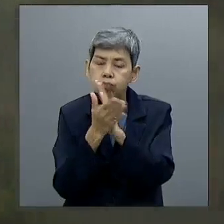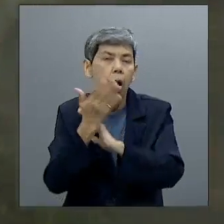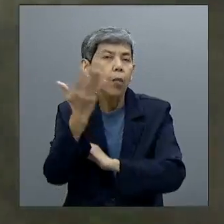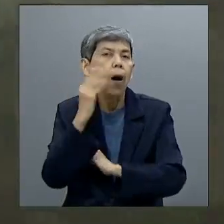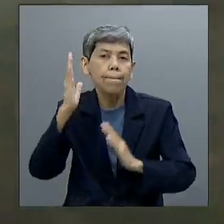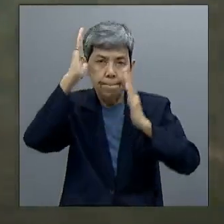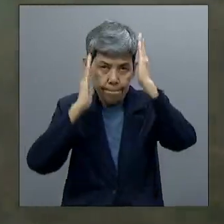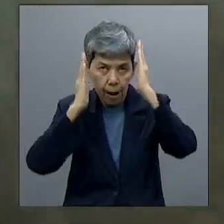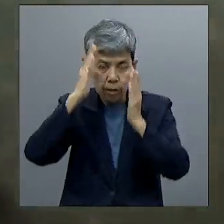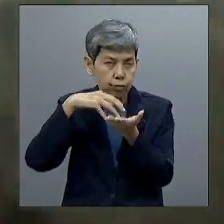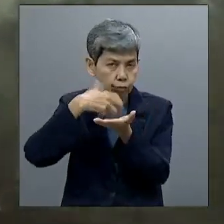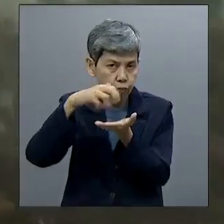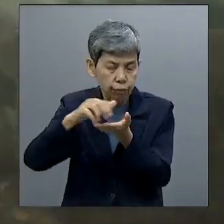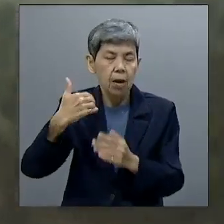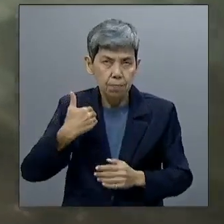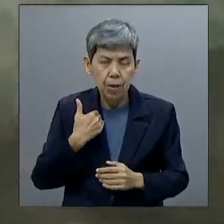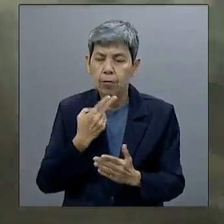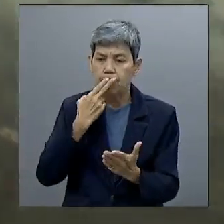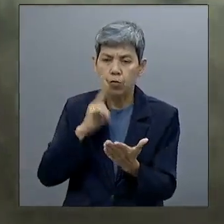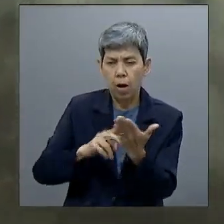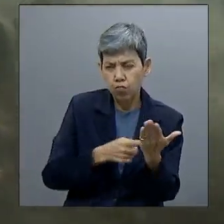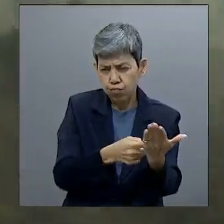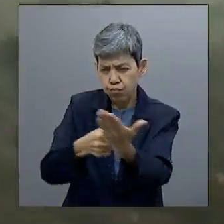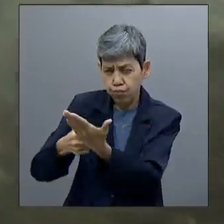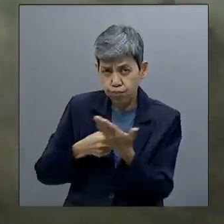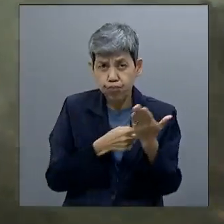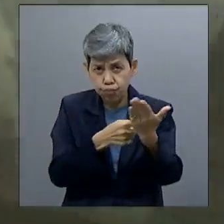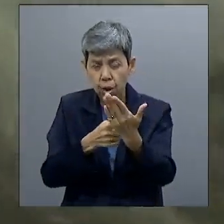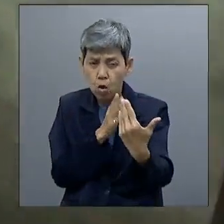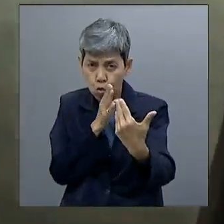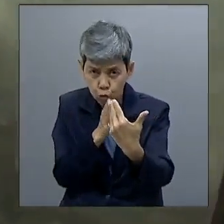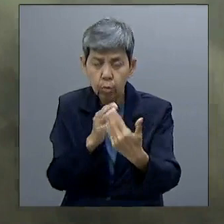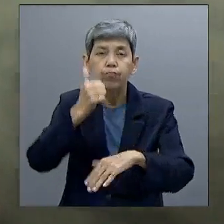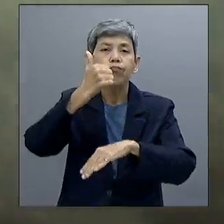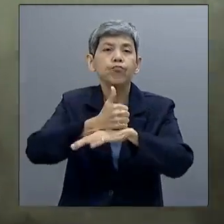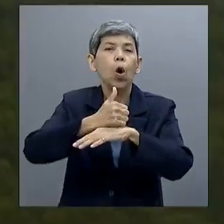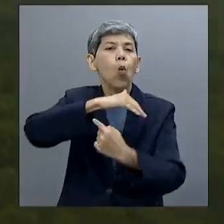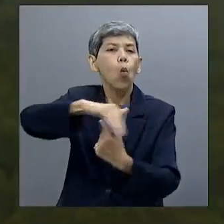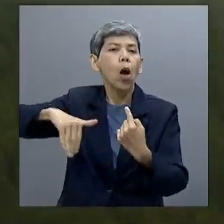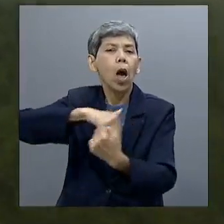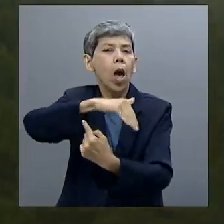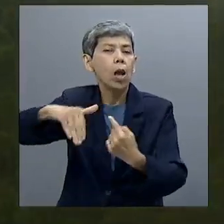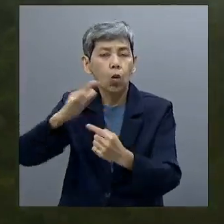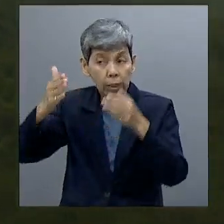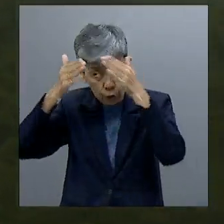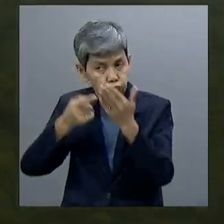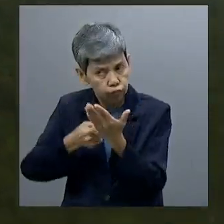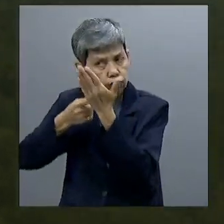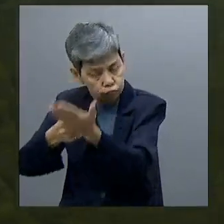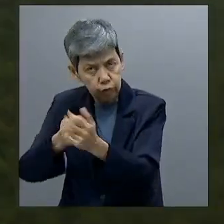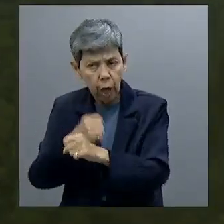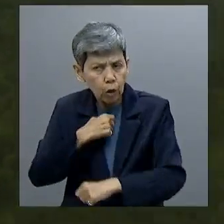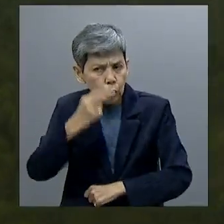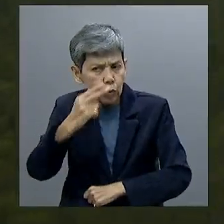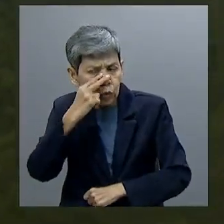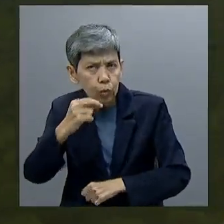มาเลเซียเปิดเผยว่ามีการส่งหนังสือถึงซีตีนโยบายยาบ้าการัฐมนตรีสิ่งแวดล้อมและป่าไม้อินโดนีเซียนะคะเพื่อจะติดตาม